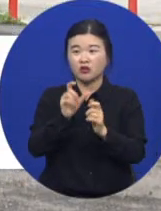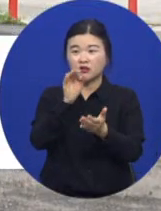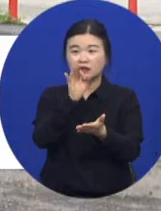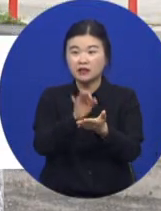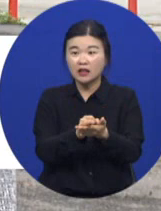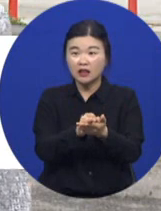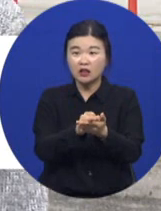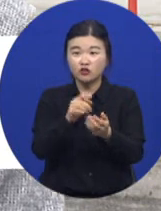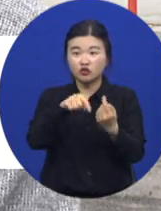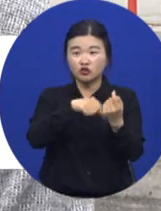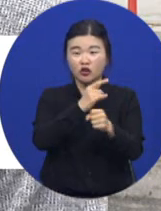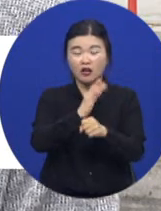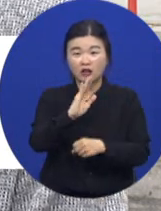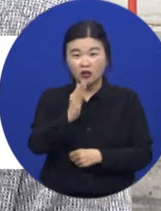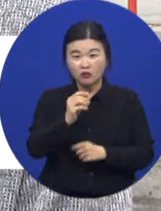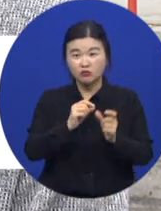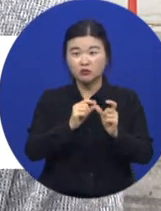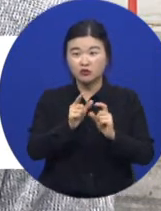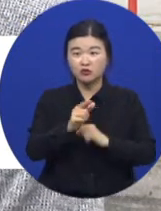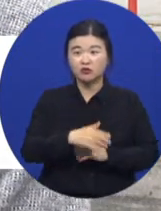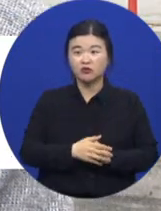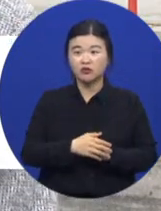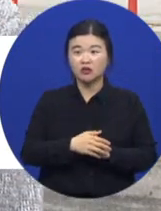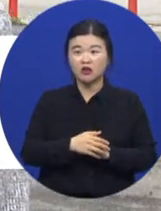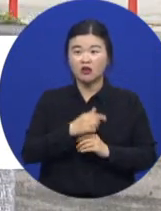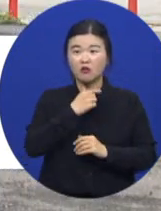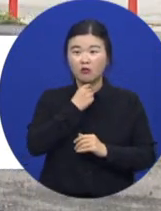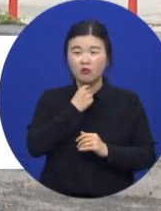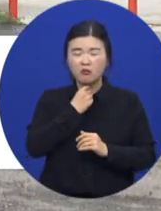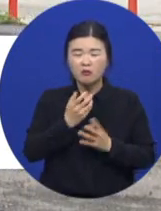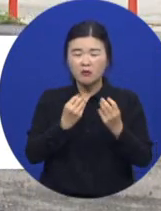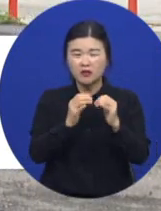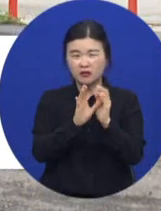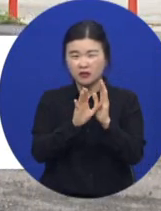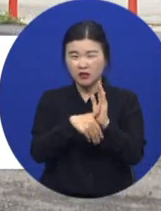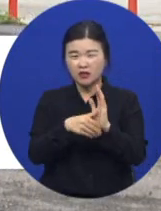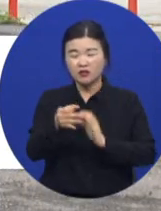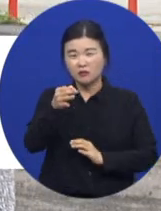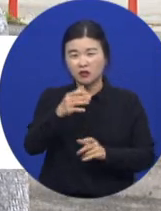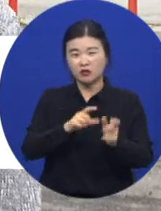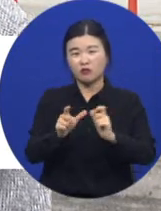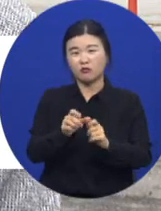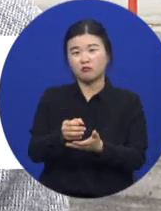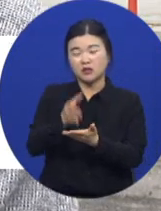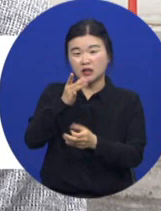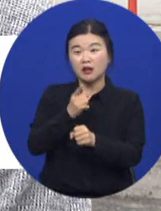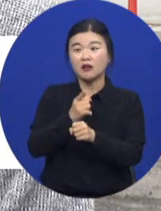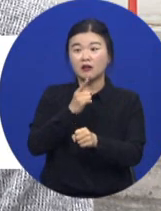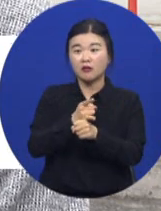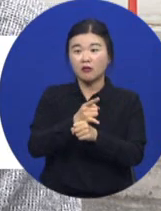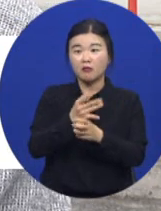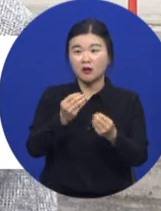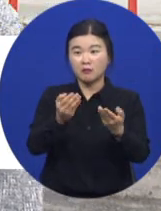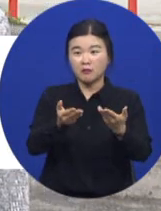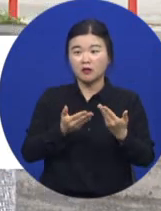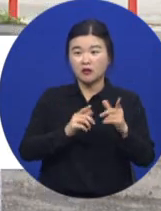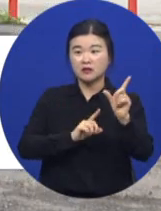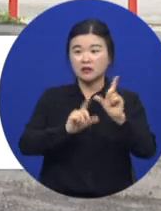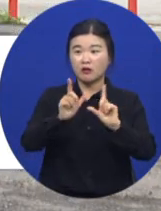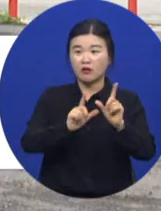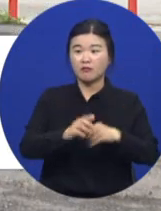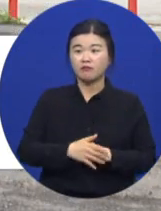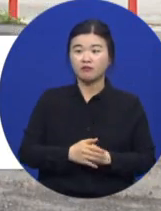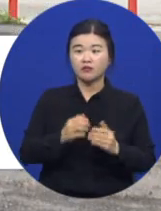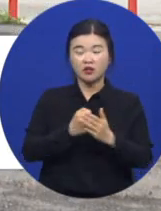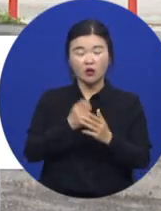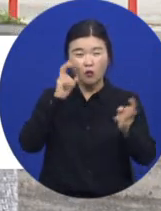해서 운영을 해야 되는 부분이고 수요가 많을 때는 대신에 금액을 좀 더 비싸게 해서 많이 받아야 되는